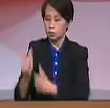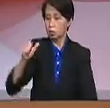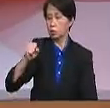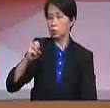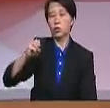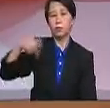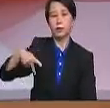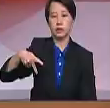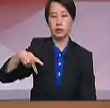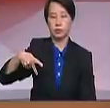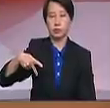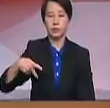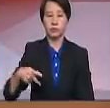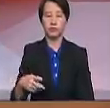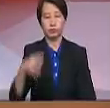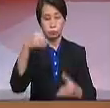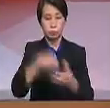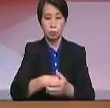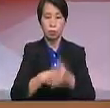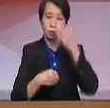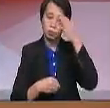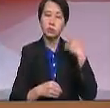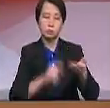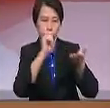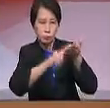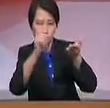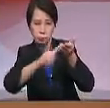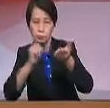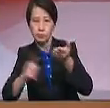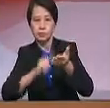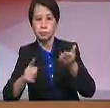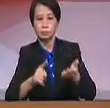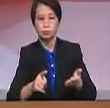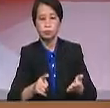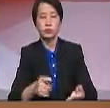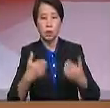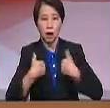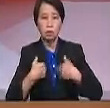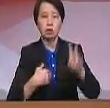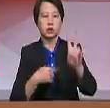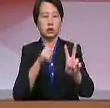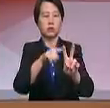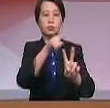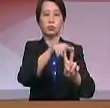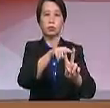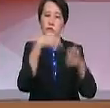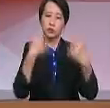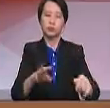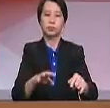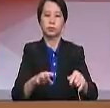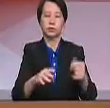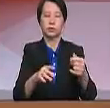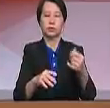yang ditetapkan. Di dalam pemeriksaan tersebut, dua individu telah